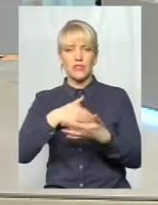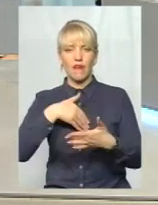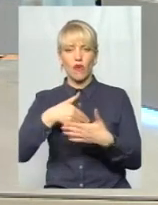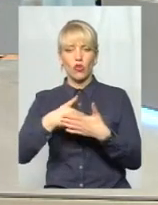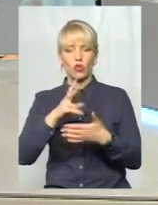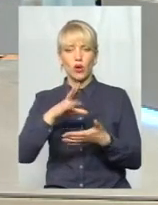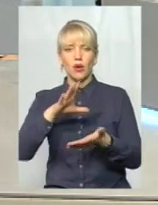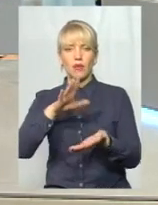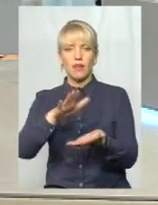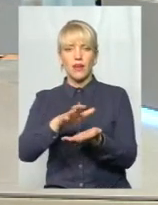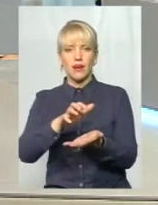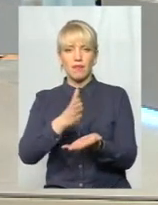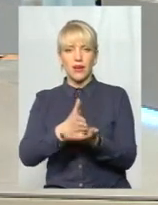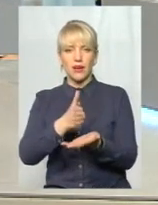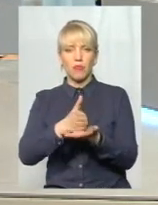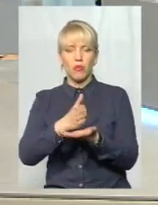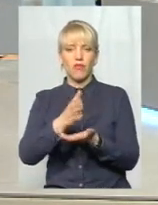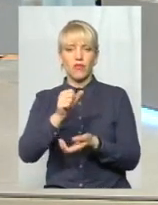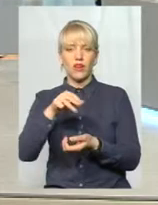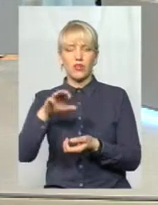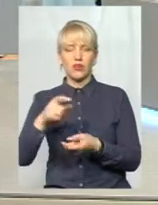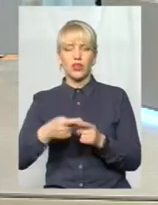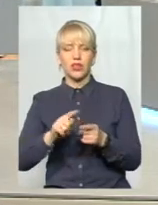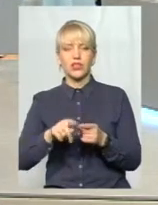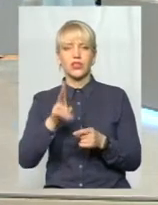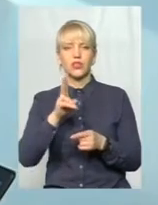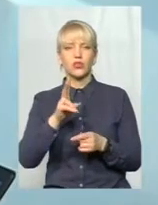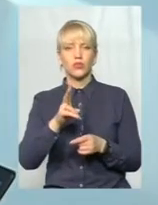які були, залучалися до антитерористичної особи від